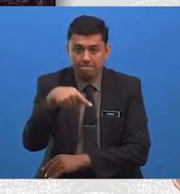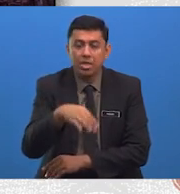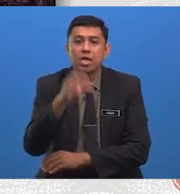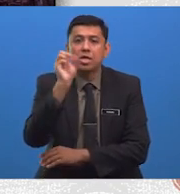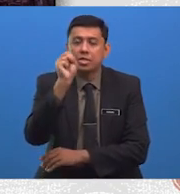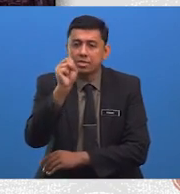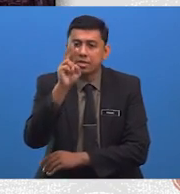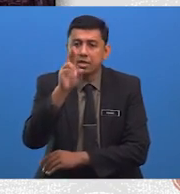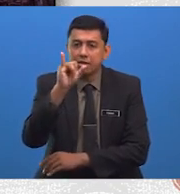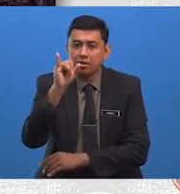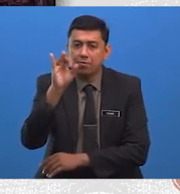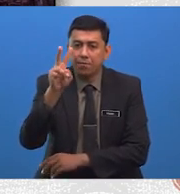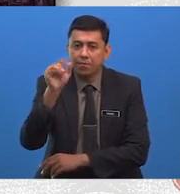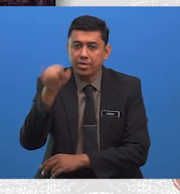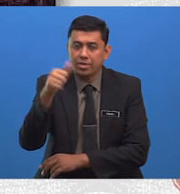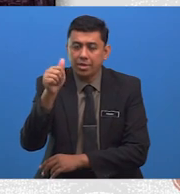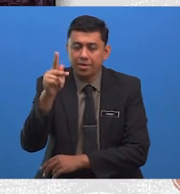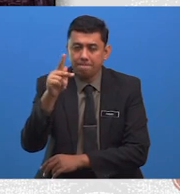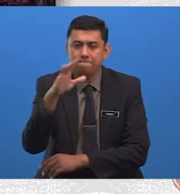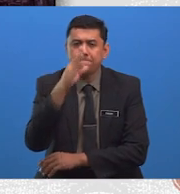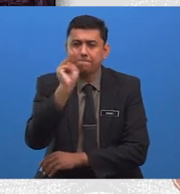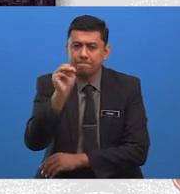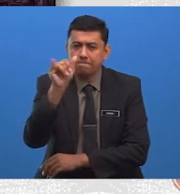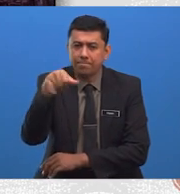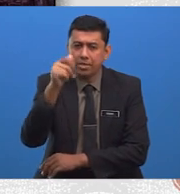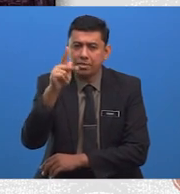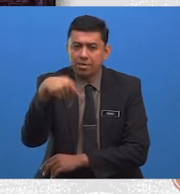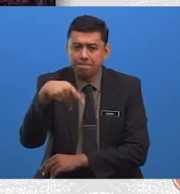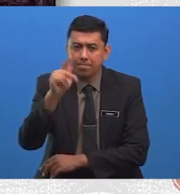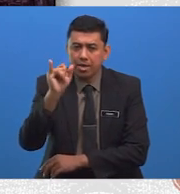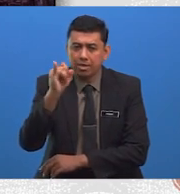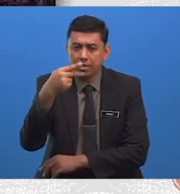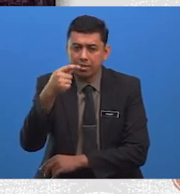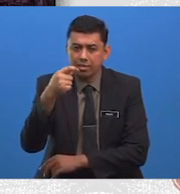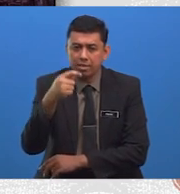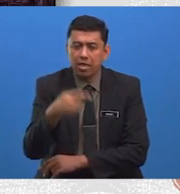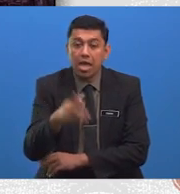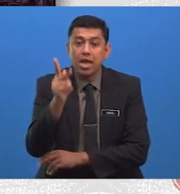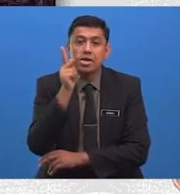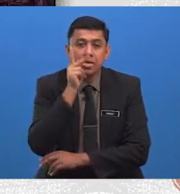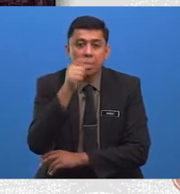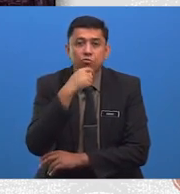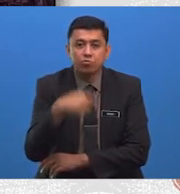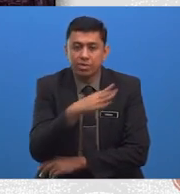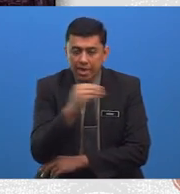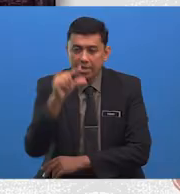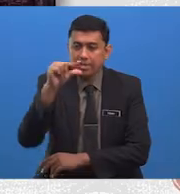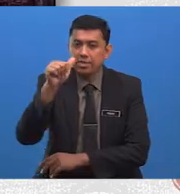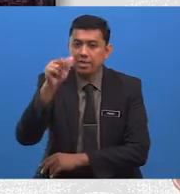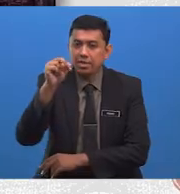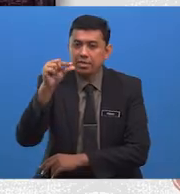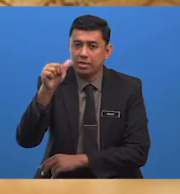Sriwijaya, Kerajaan Majapahit, Kerajaan Kedah Tua dan Kerajaan Gangga Nagara.